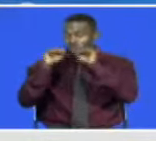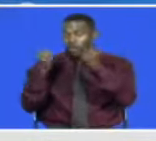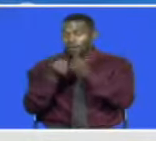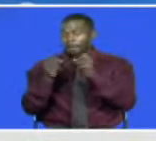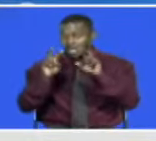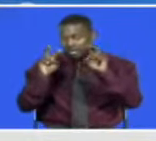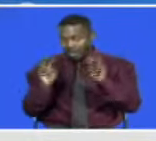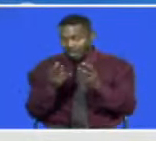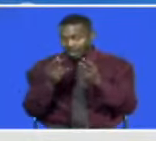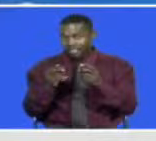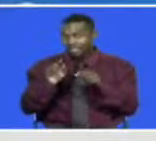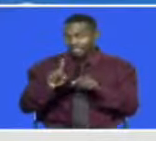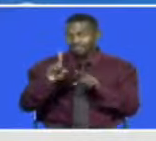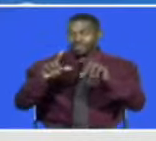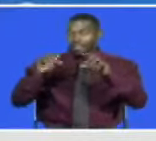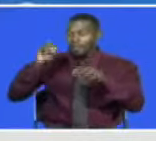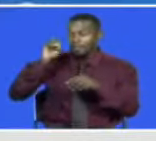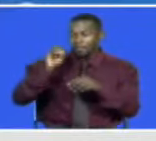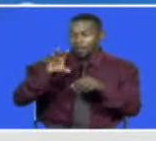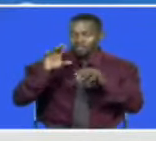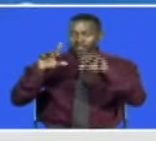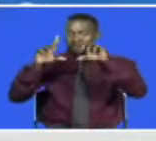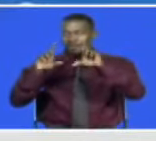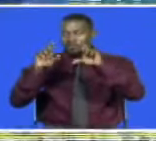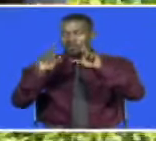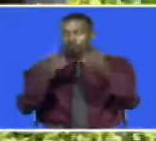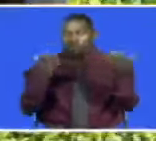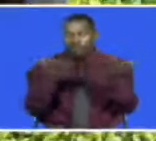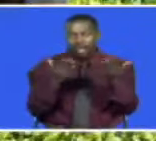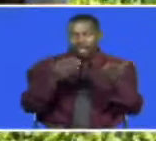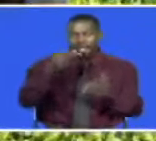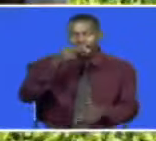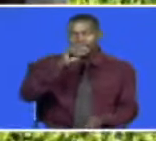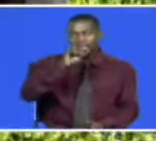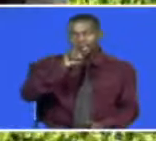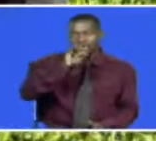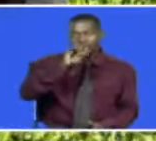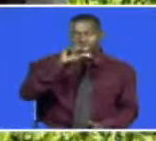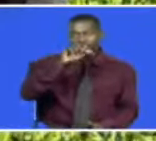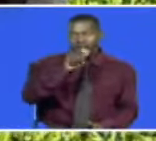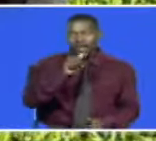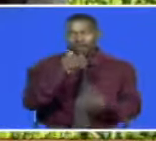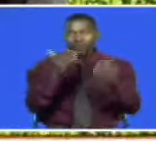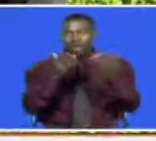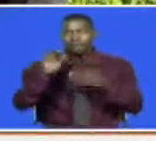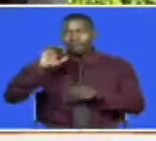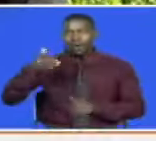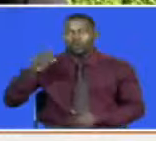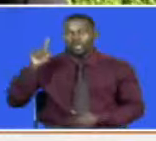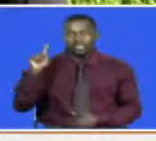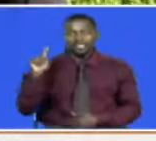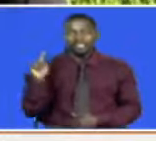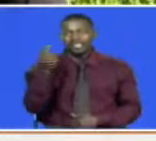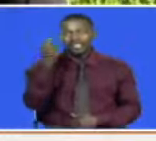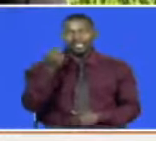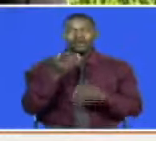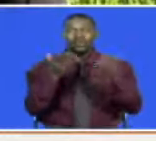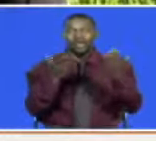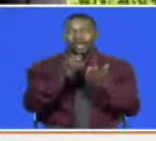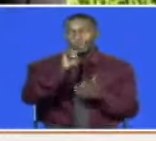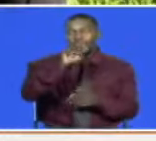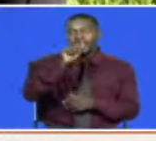kijamii, Gachagua ameposti picha yake akiwa kijiji cha Hiriga kilichoko Mlima Kenya kule magharibi, eneo bunge la